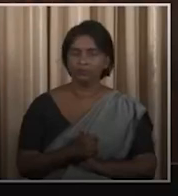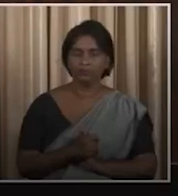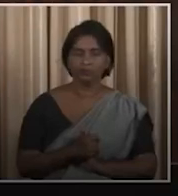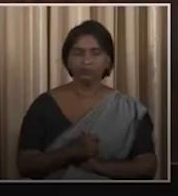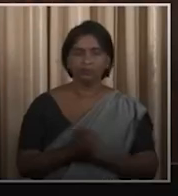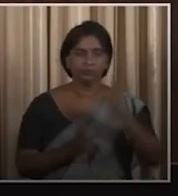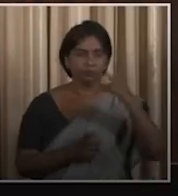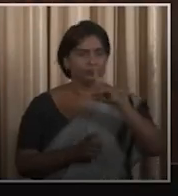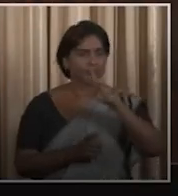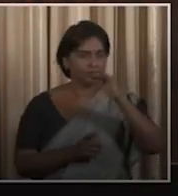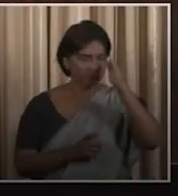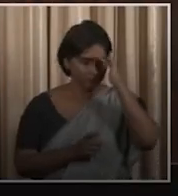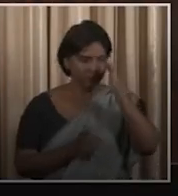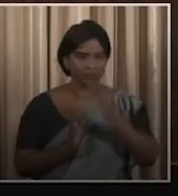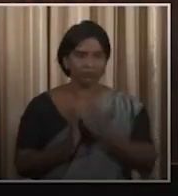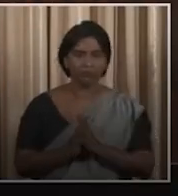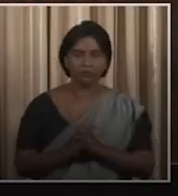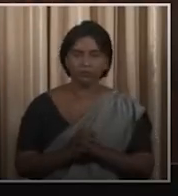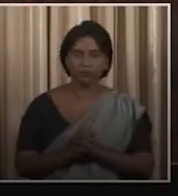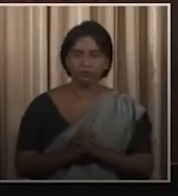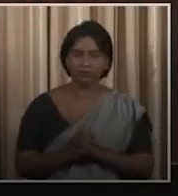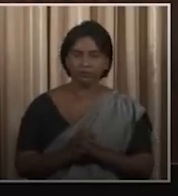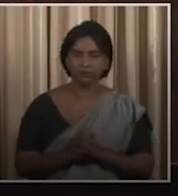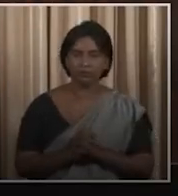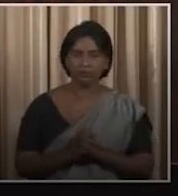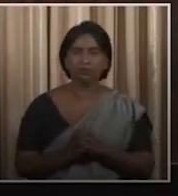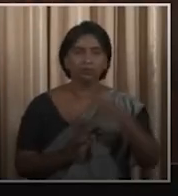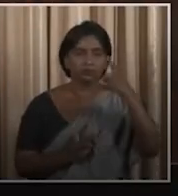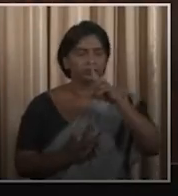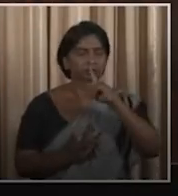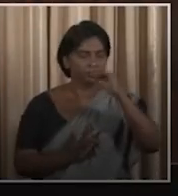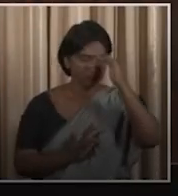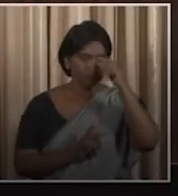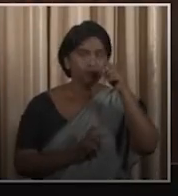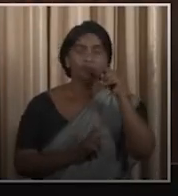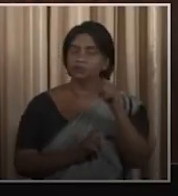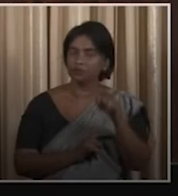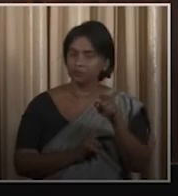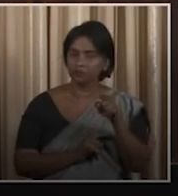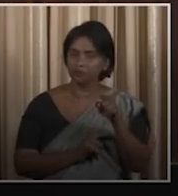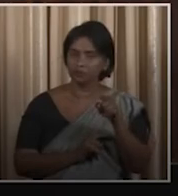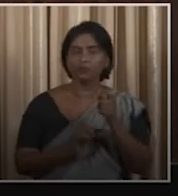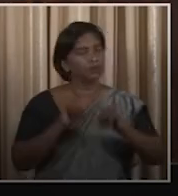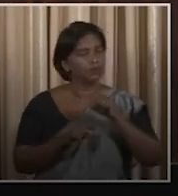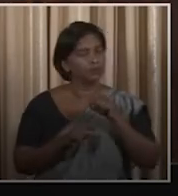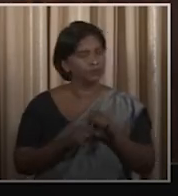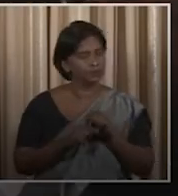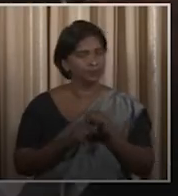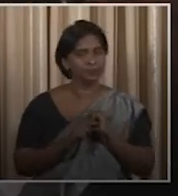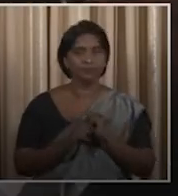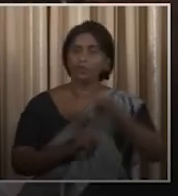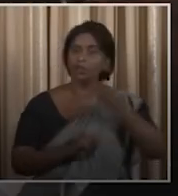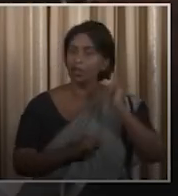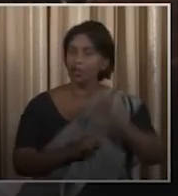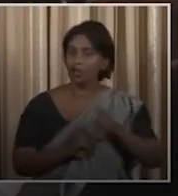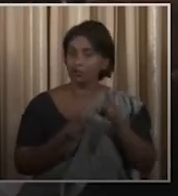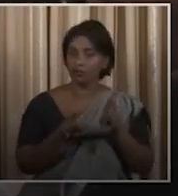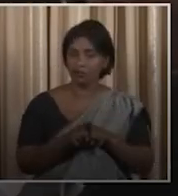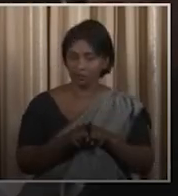ගරු නියෝජ්‍ය කතානායකතුමනි ගරු අගමැතිතුමා නියෝජ්‍ය කතානායකතුමනි ඔබතුමාගේ පාර්ලිමේන්තුවේ අවසරය